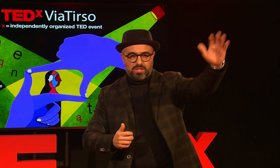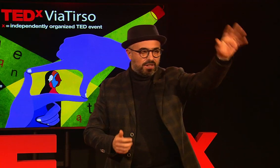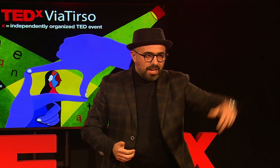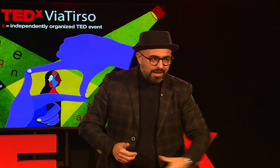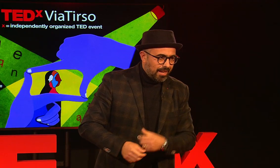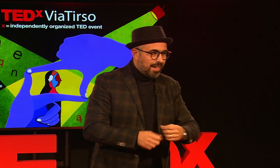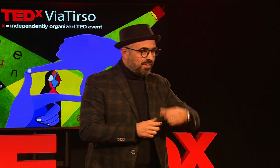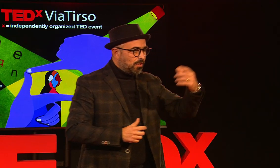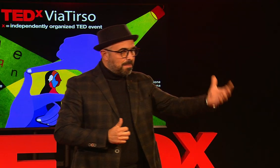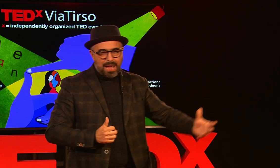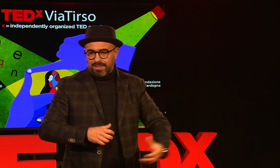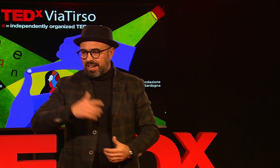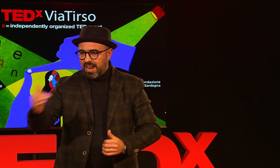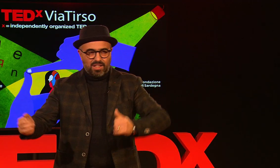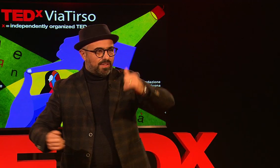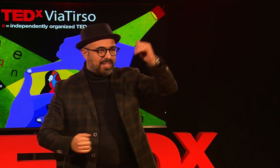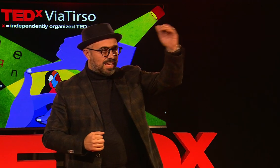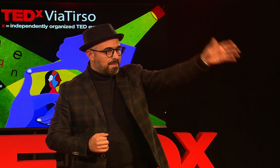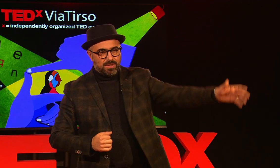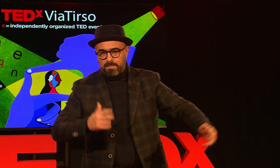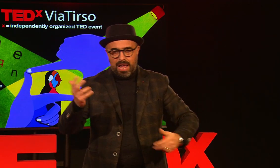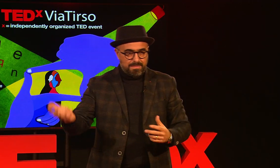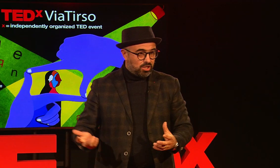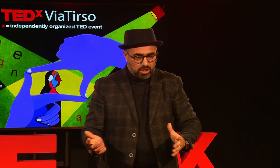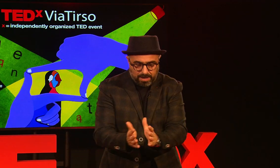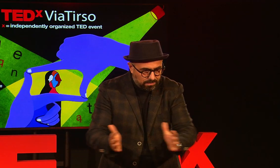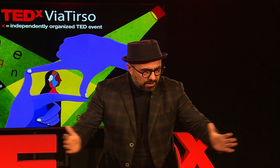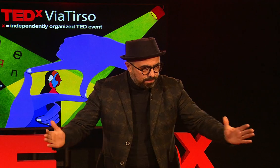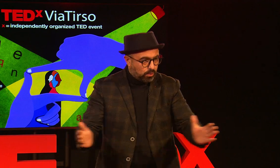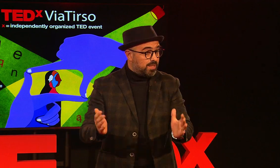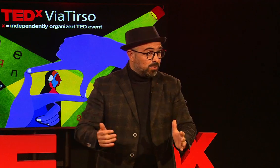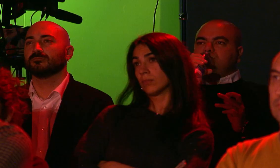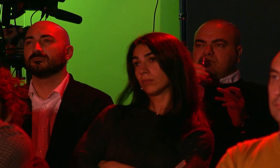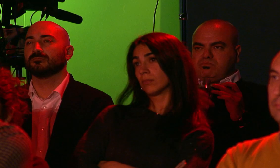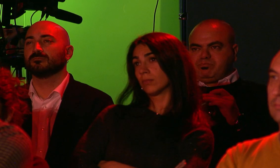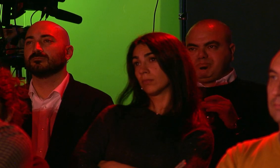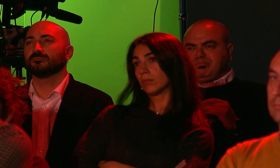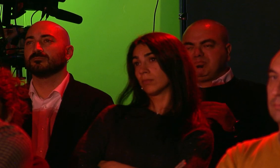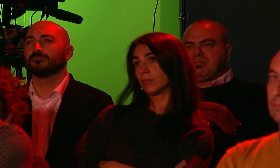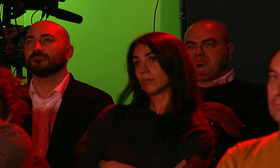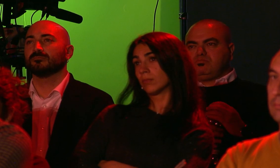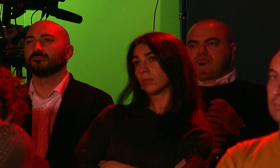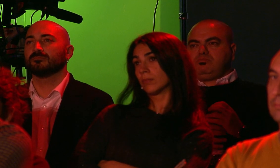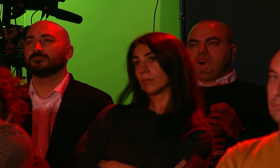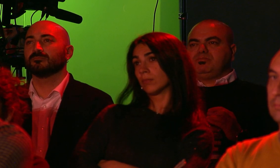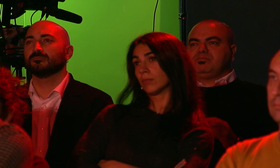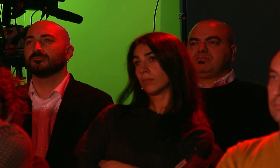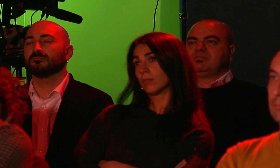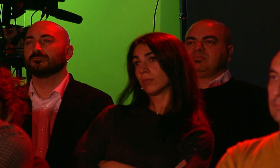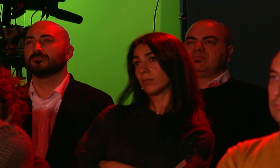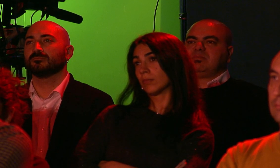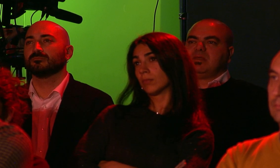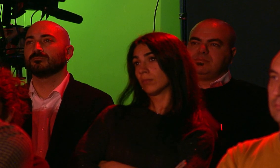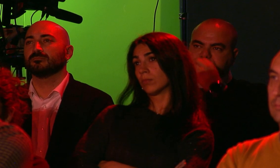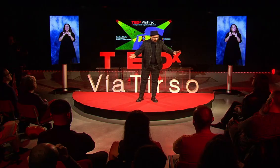vod video On Demand a Netflix Amazon Prime eccetera ma in pochissimo tempo dopo aver visto la televisione per 40 anni